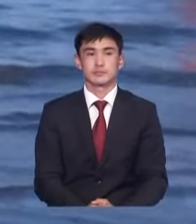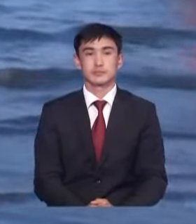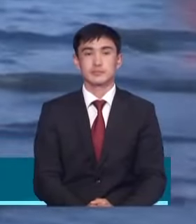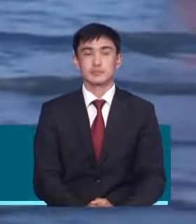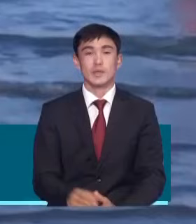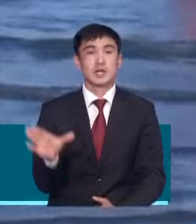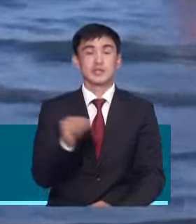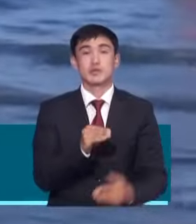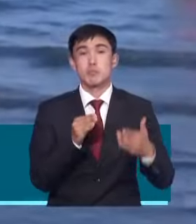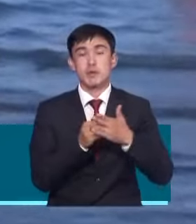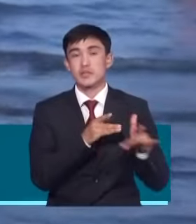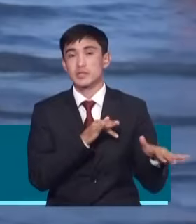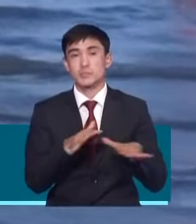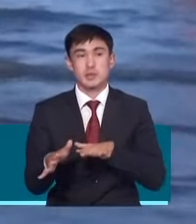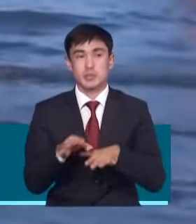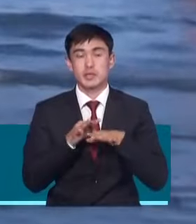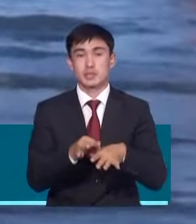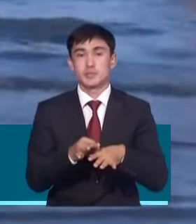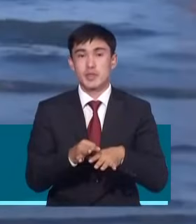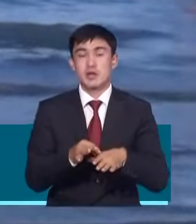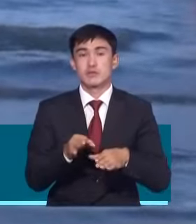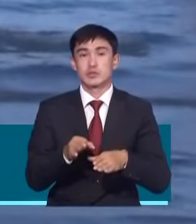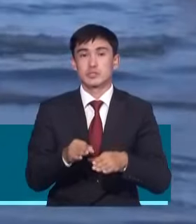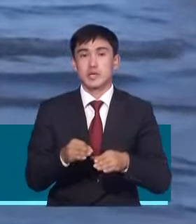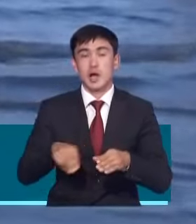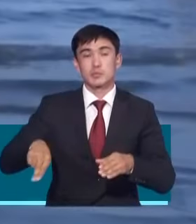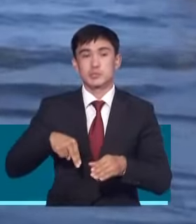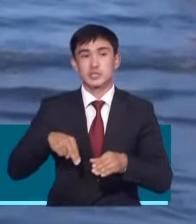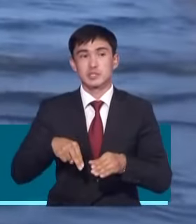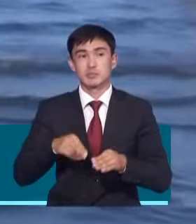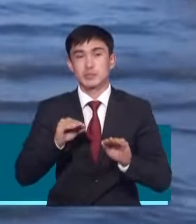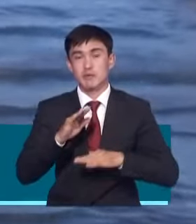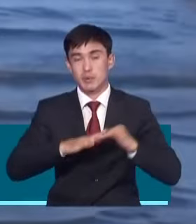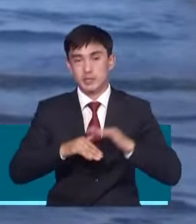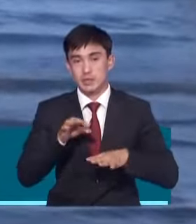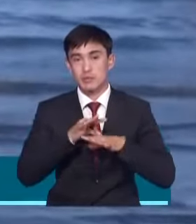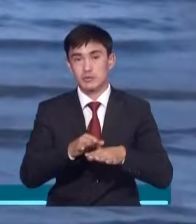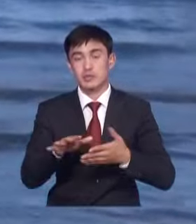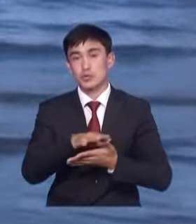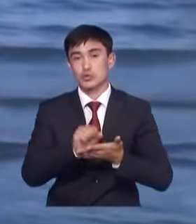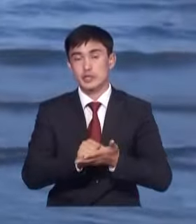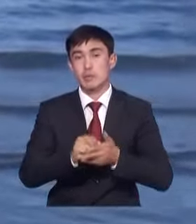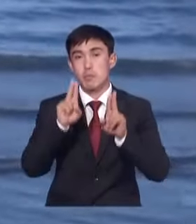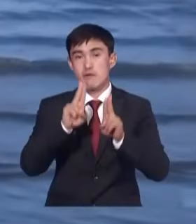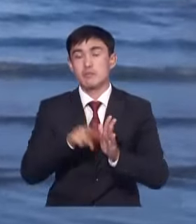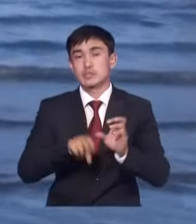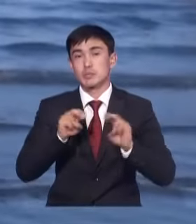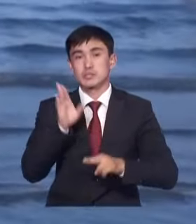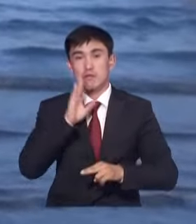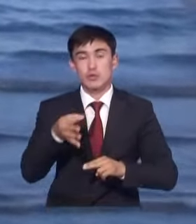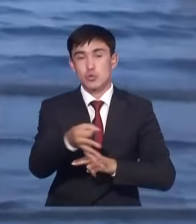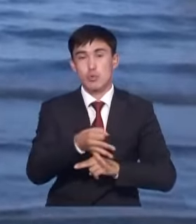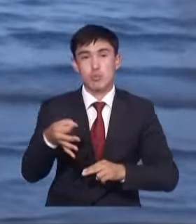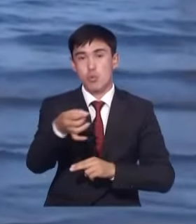Наряду со всеми профилактическими мероприятиями ведется и административная практика. Так, за нарушение правил безопасности на